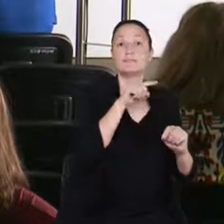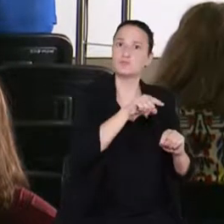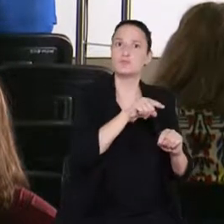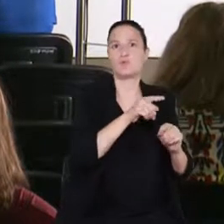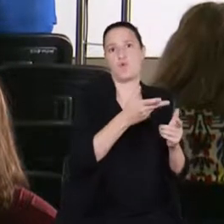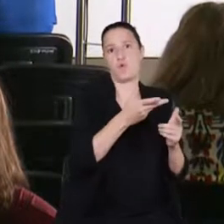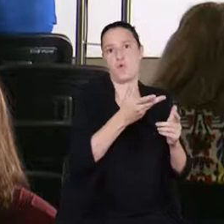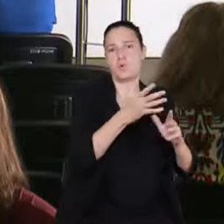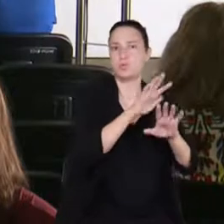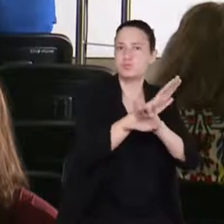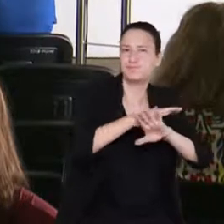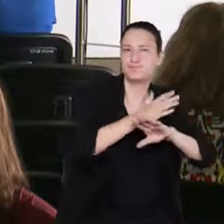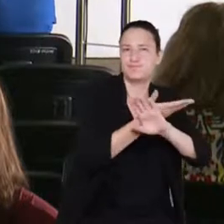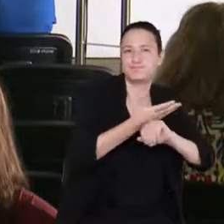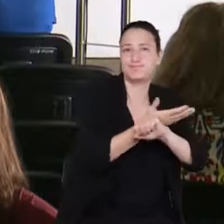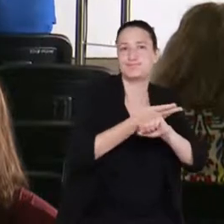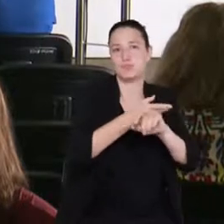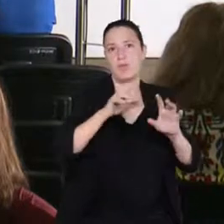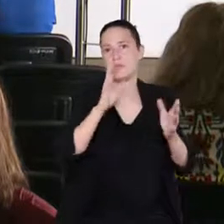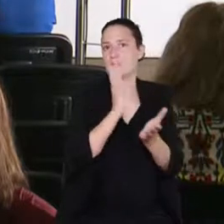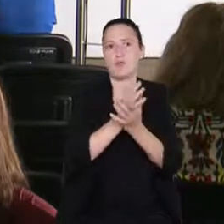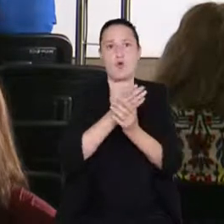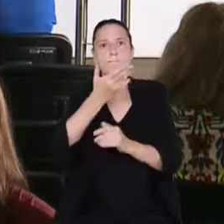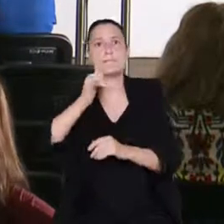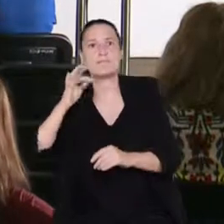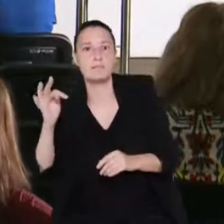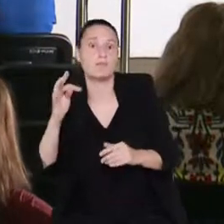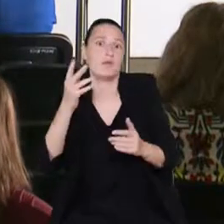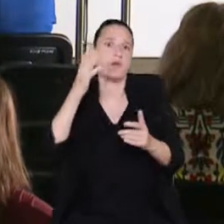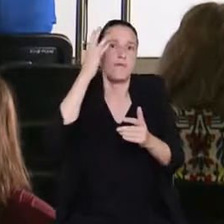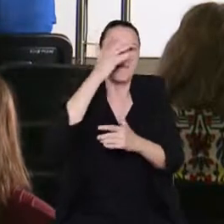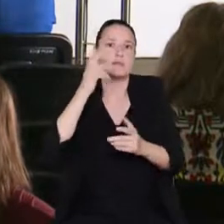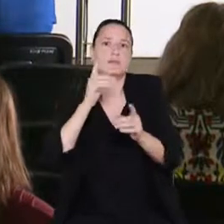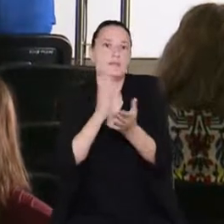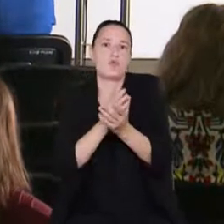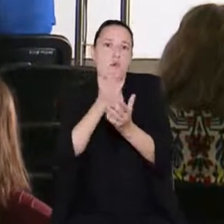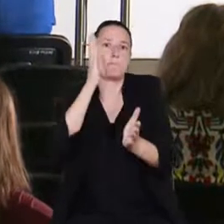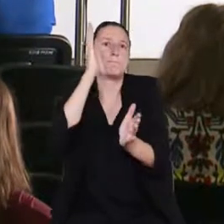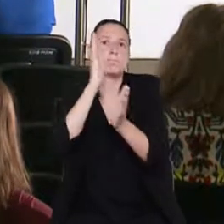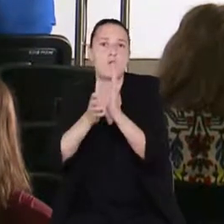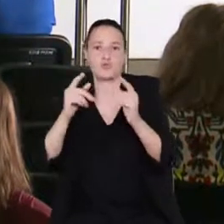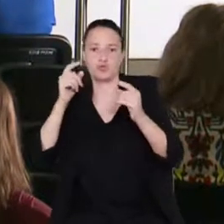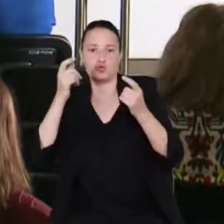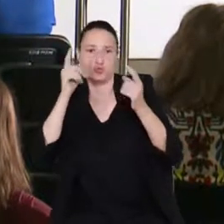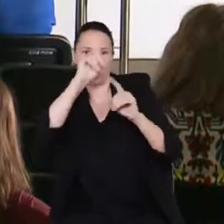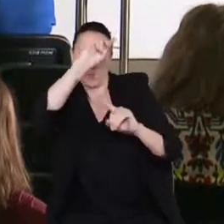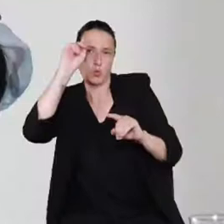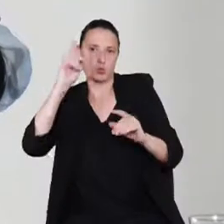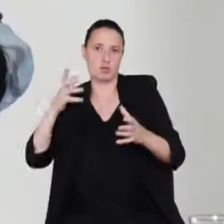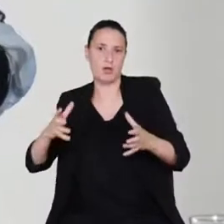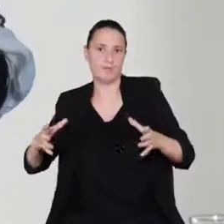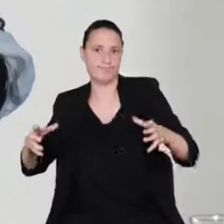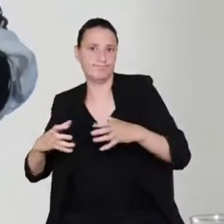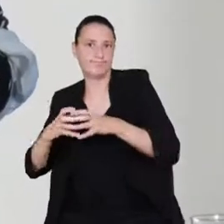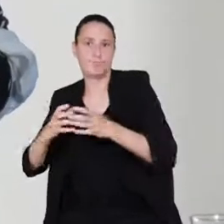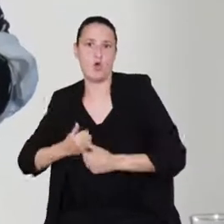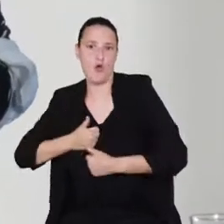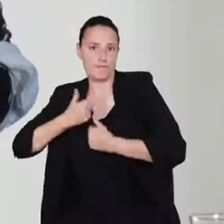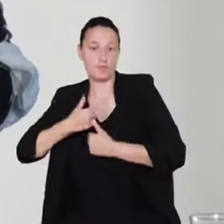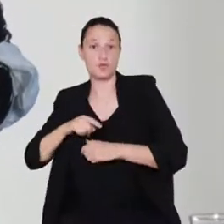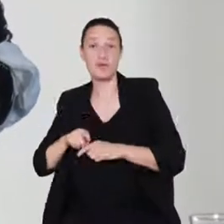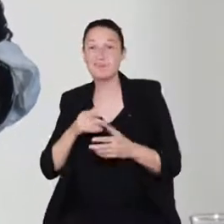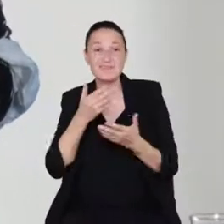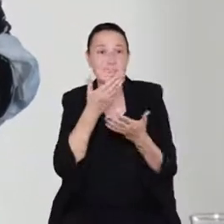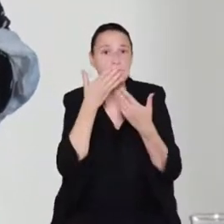do prawdziwej historii, a jedynie do mitów, którymi ma się żywić godność narodowa prostego ludu. W tak budowanej pamięci narodowej brakuje miejsca